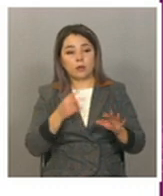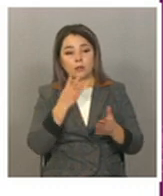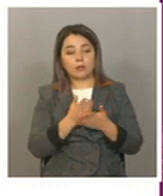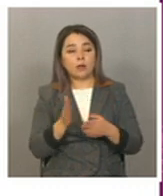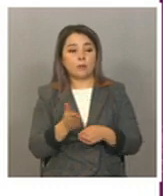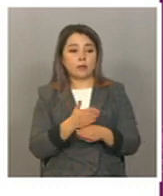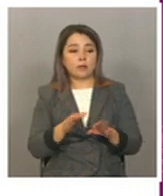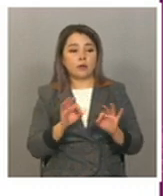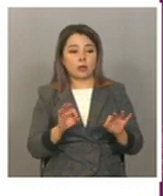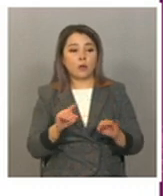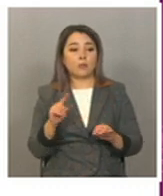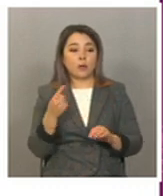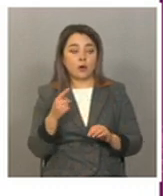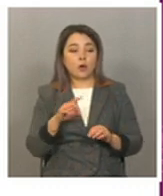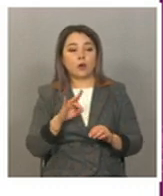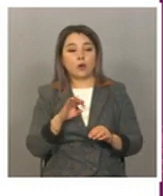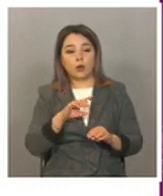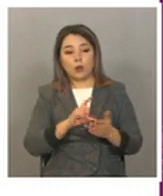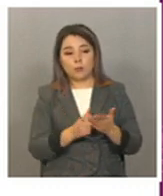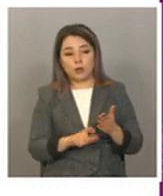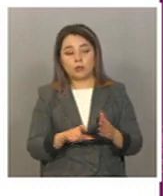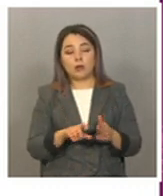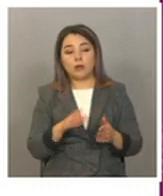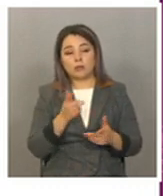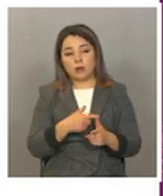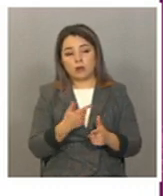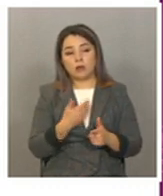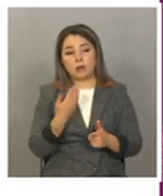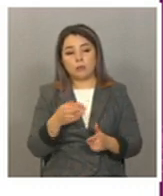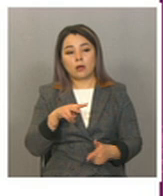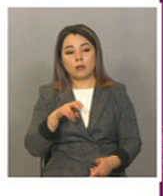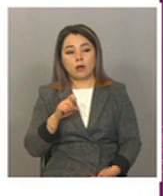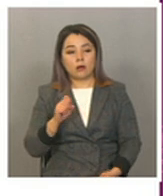роман имеет такое название «Плаха».